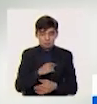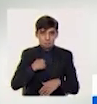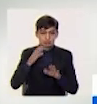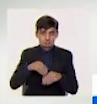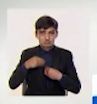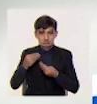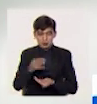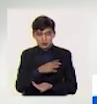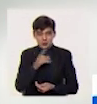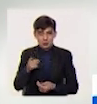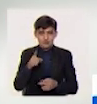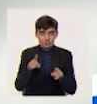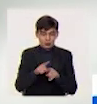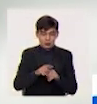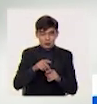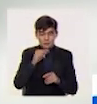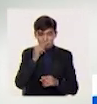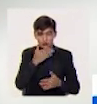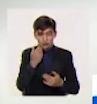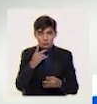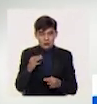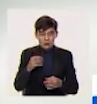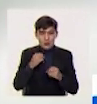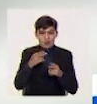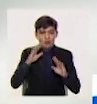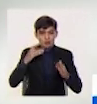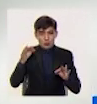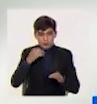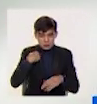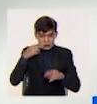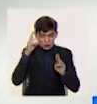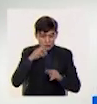Енді ойымда ештеңе жоқ. Оның арты бұлай аяқталатынын шыны керек білген жоқпын.